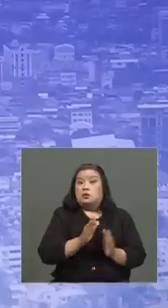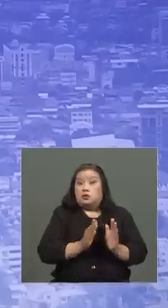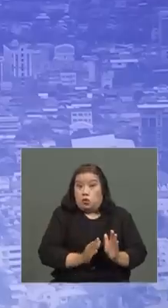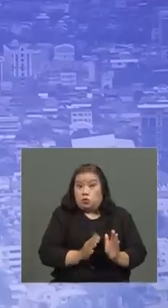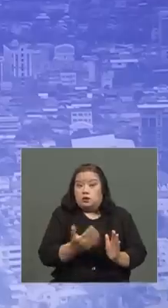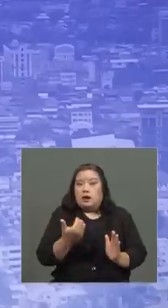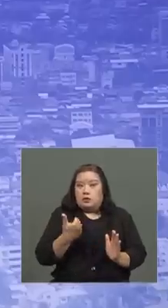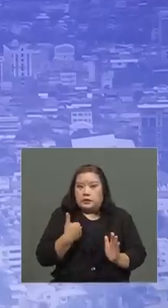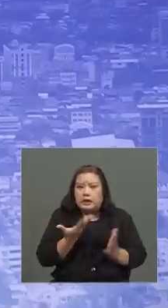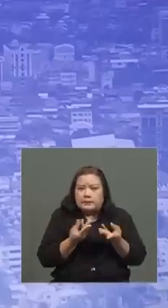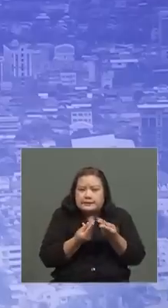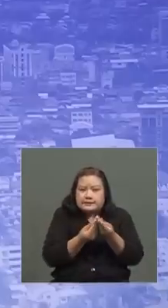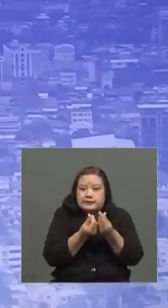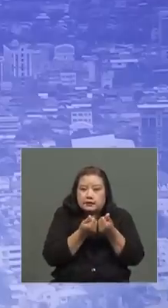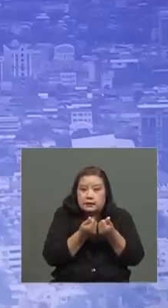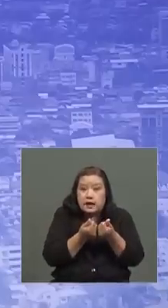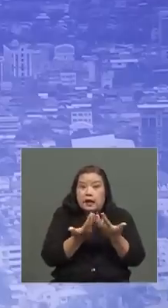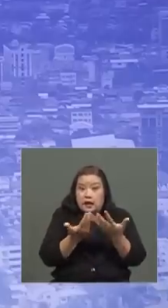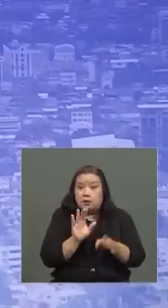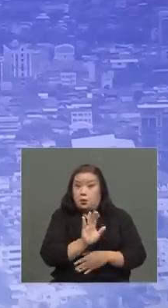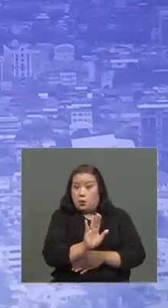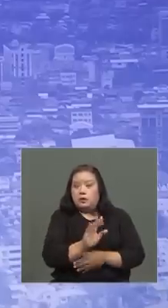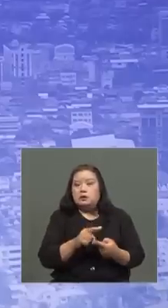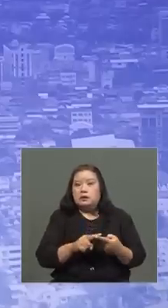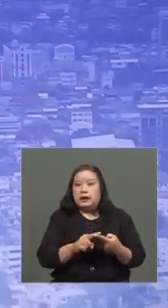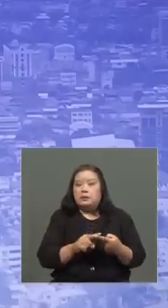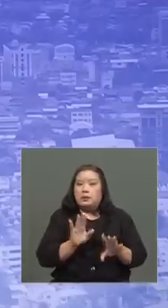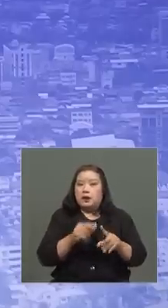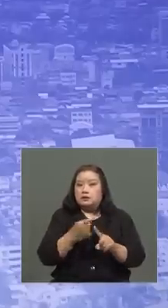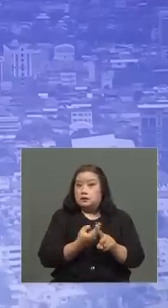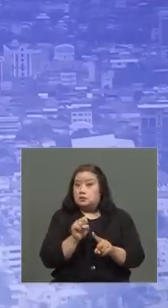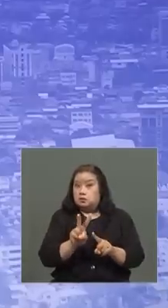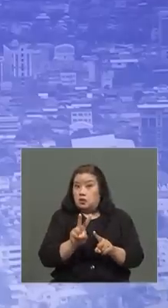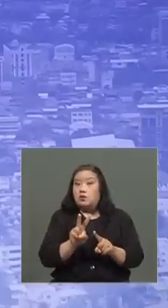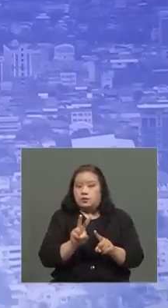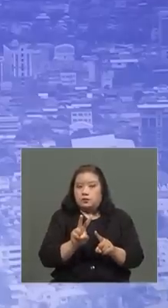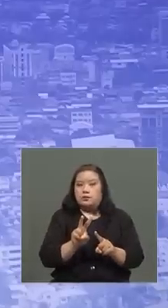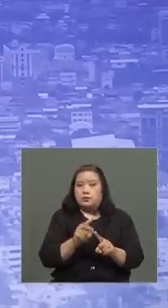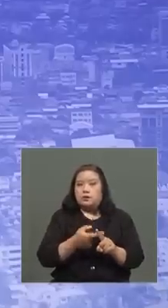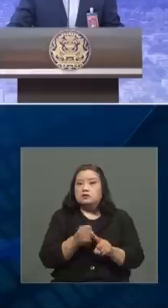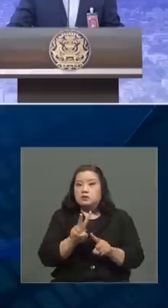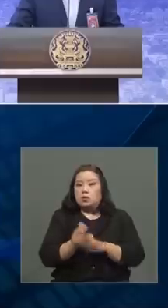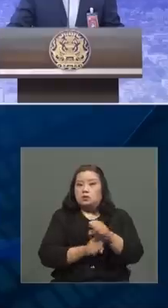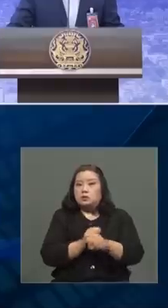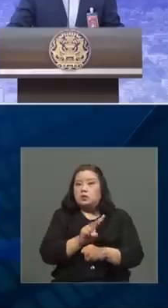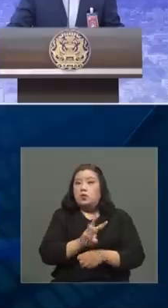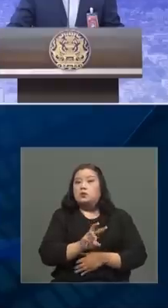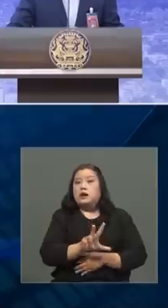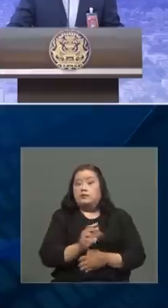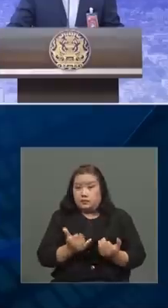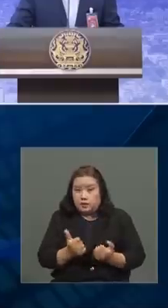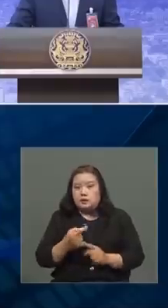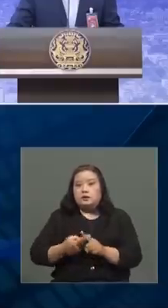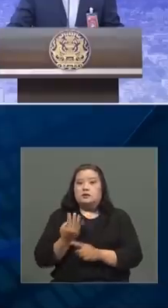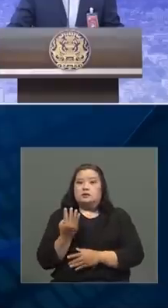แยกย่อยก็จะเห็นว่ากระรอก 2ระรอกเดือนธันวาคมนะครับ6 3กับเรารอบเมษายน